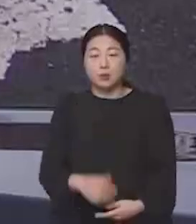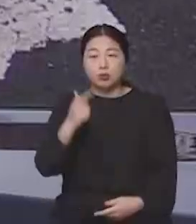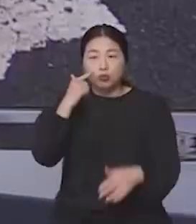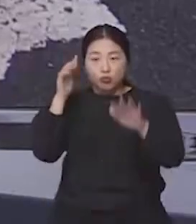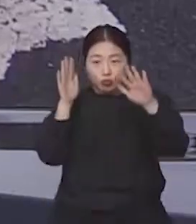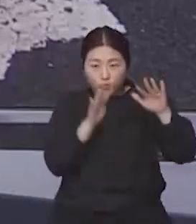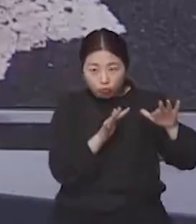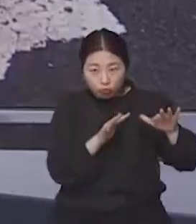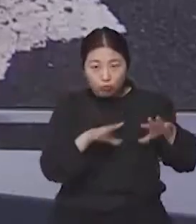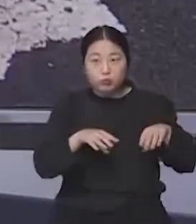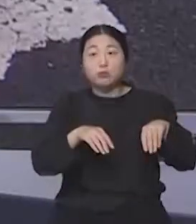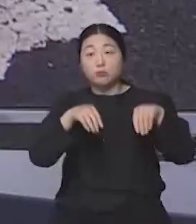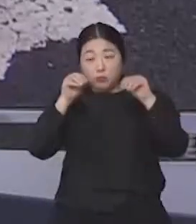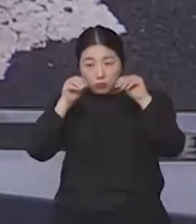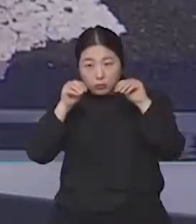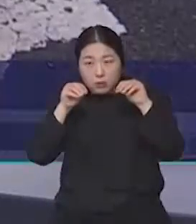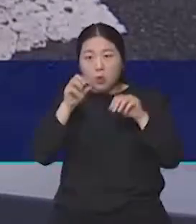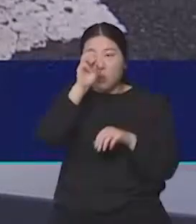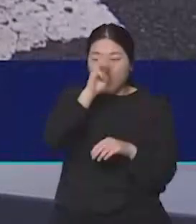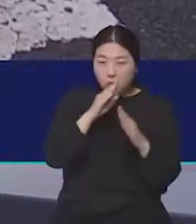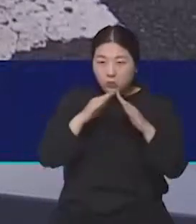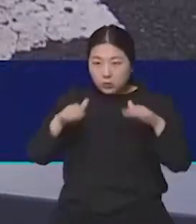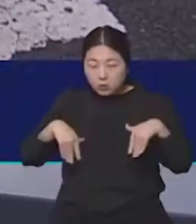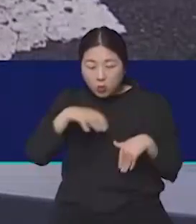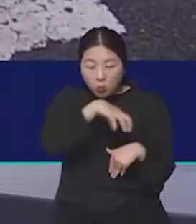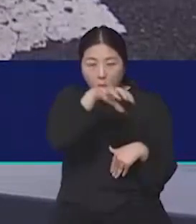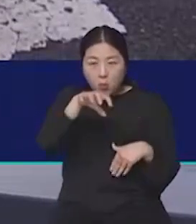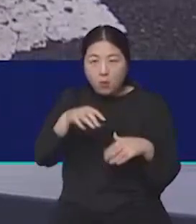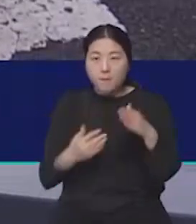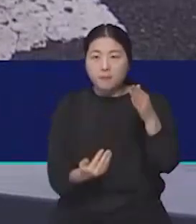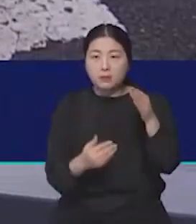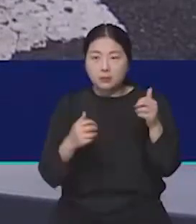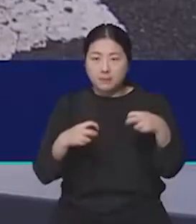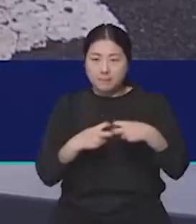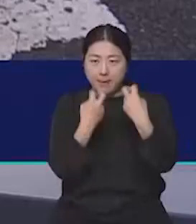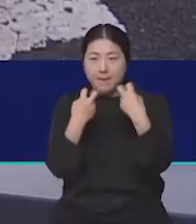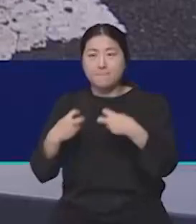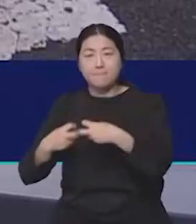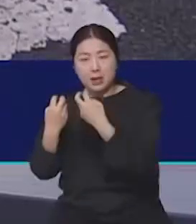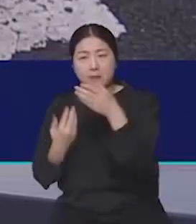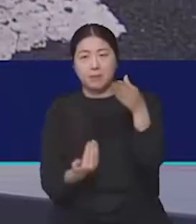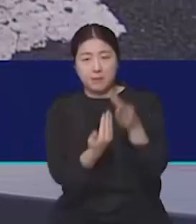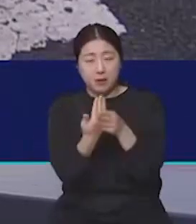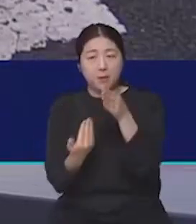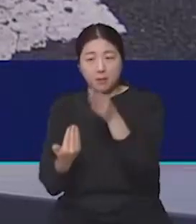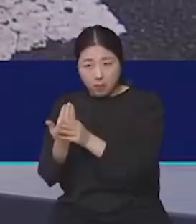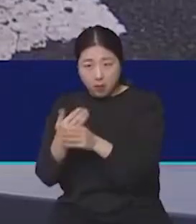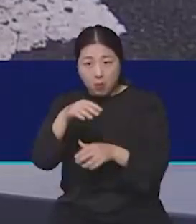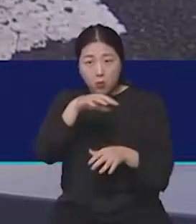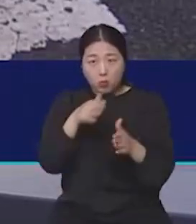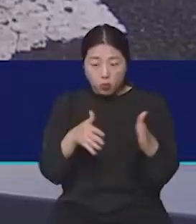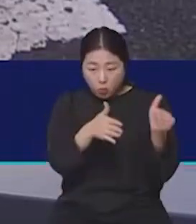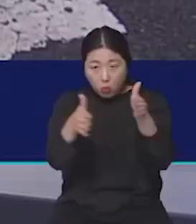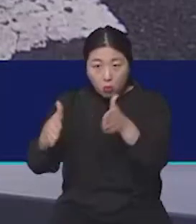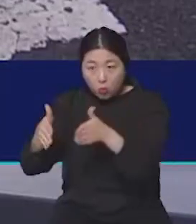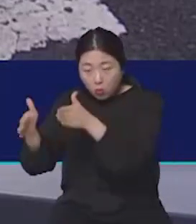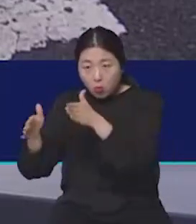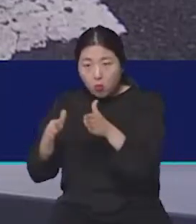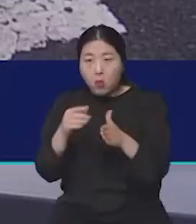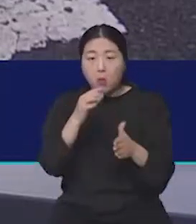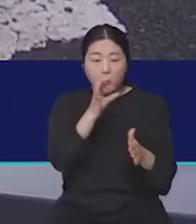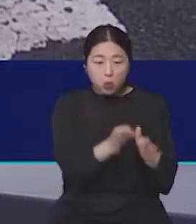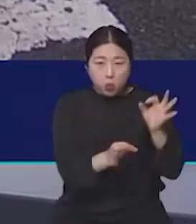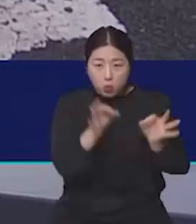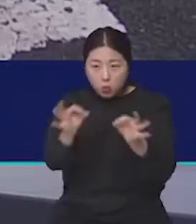눈은 멈췄지만 광주 전남 곳곳에서 빙판길로 인한 사고가 속출하고 있습니다. 도로 곳곳에는 포트홀이 운전자들을 위협하고